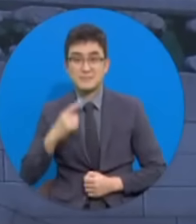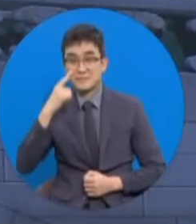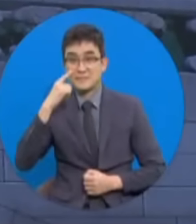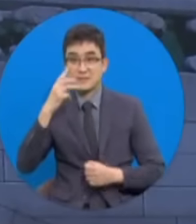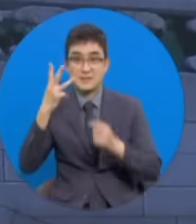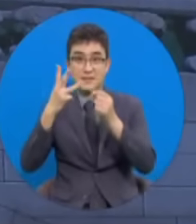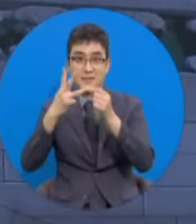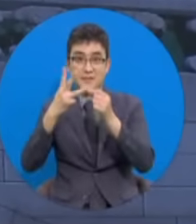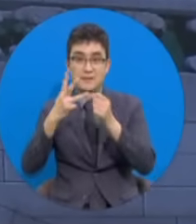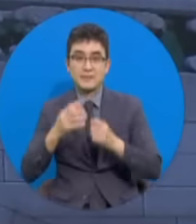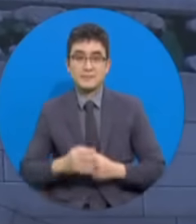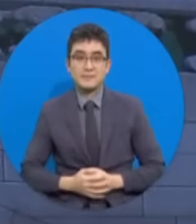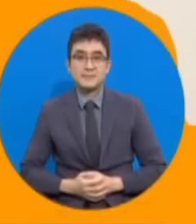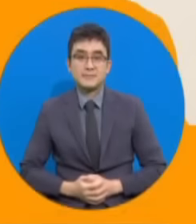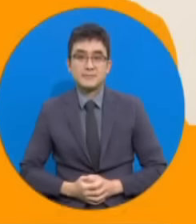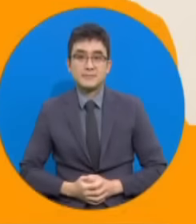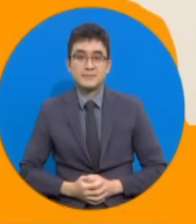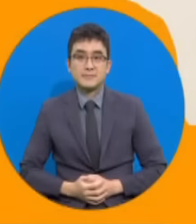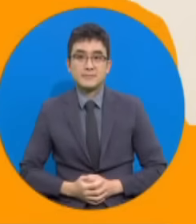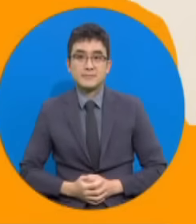번째 소식입니다.